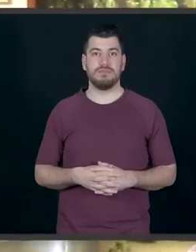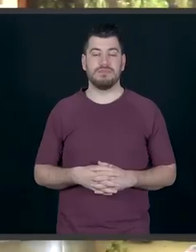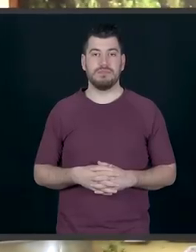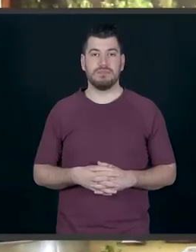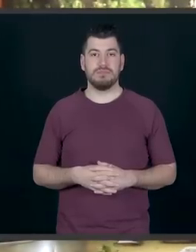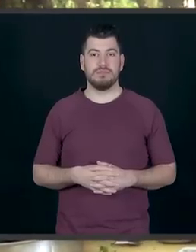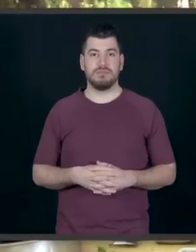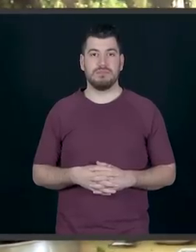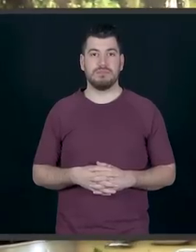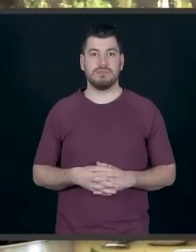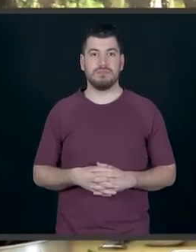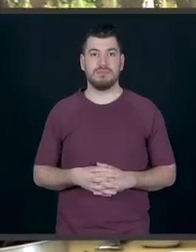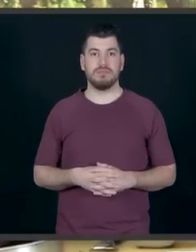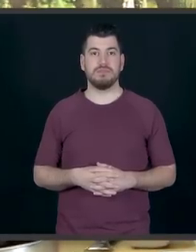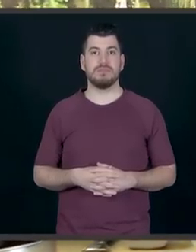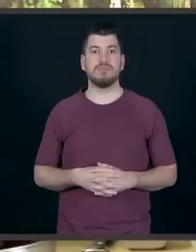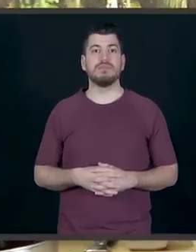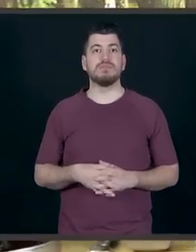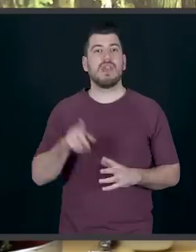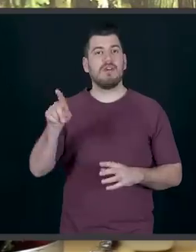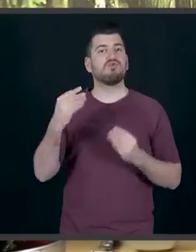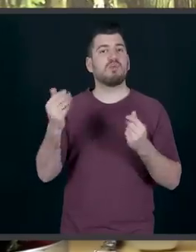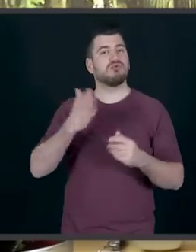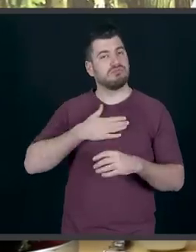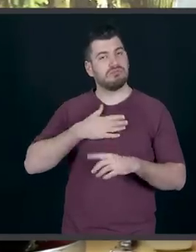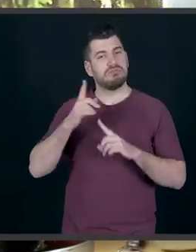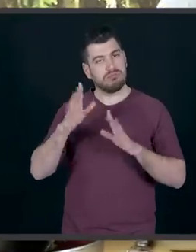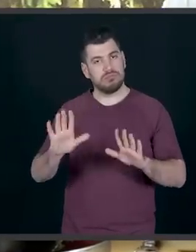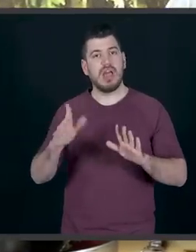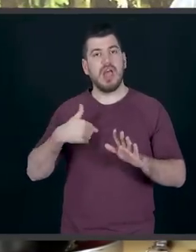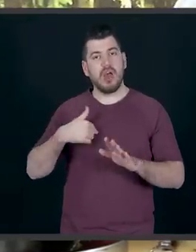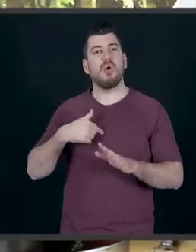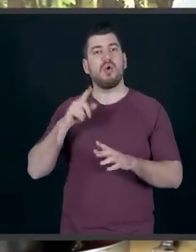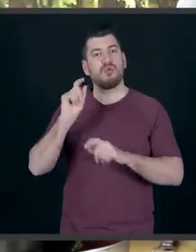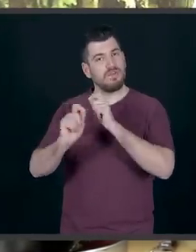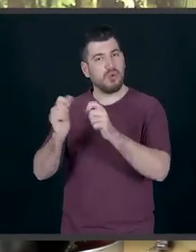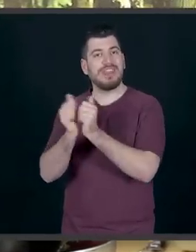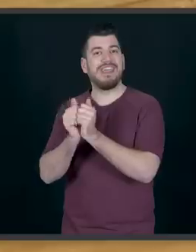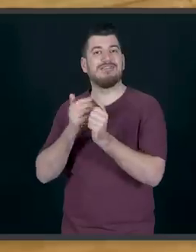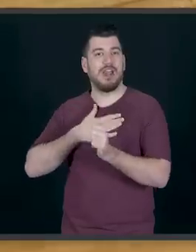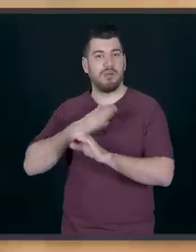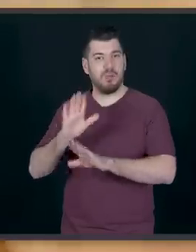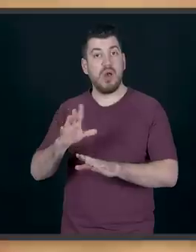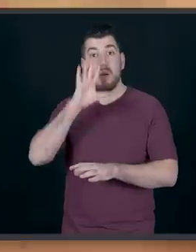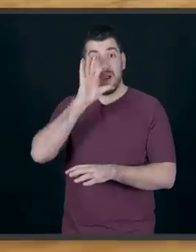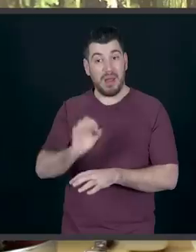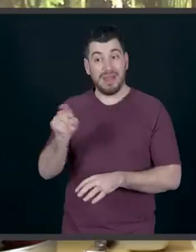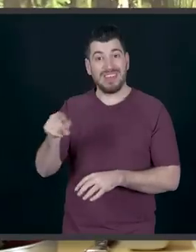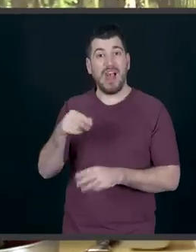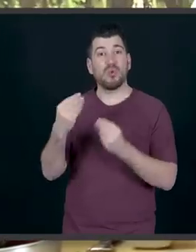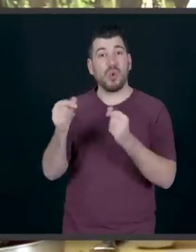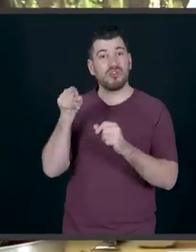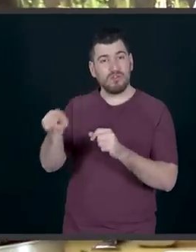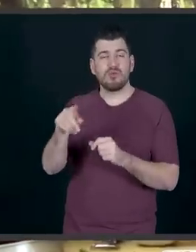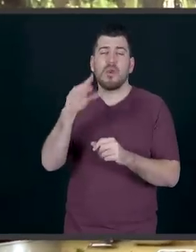και θα το βάλω και αυτό μέσα. Αυτός ο τρόπος είναι δικός μου. Έχει καθιερωθεί και το κάνουν και όλοι μου οι φίλοι. Γιατί νομίζω πραγματικά ότι είναι πάρα